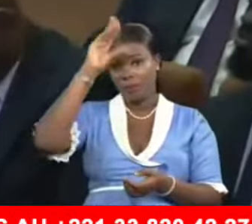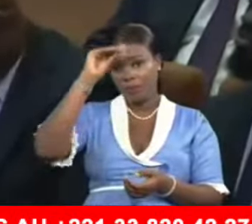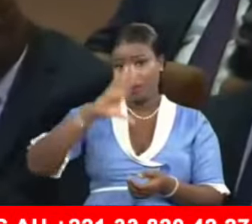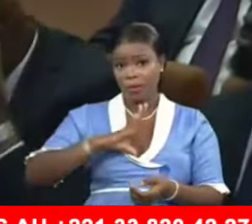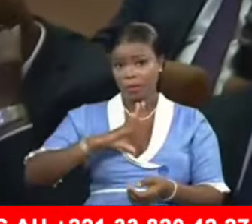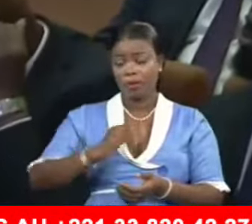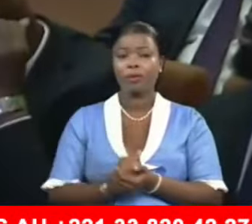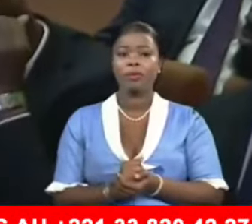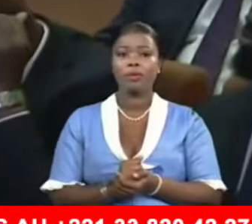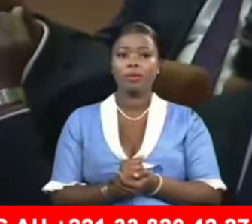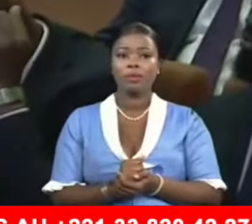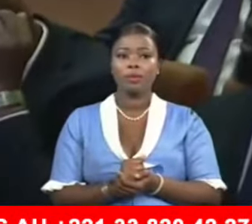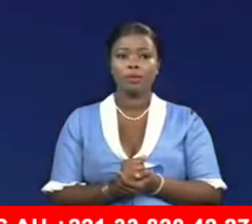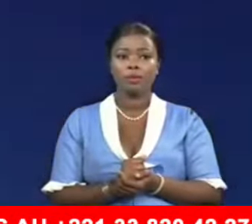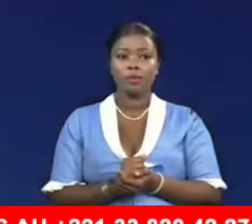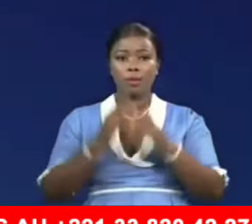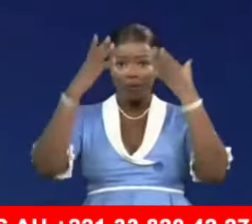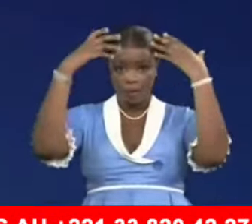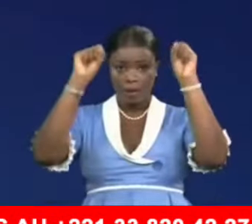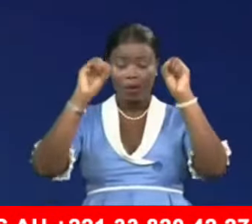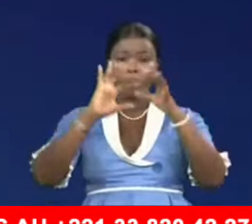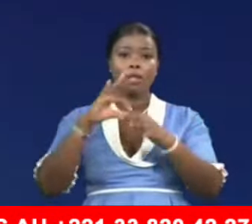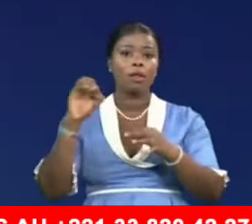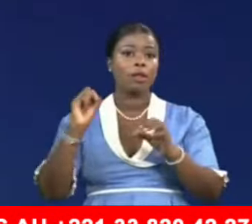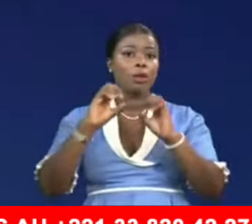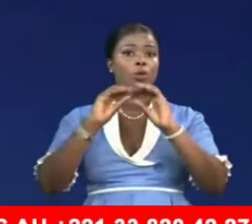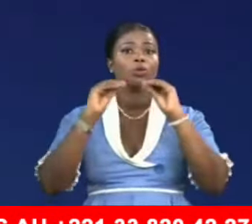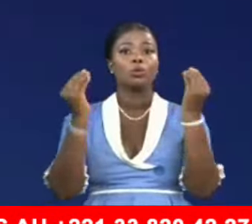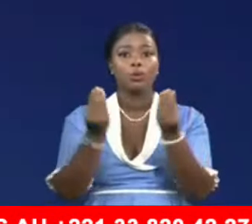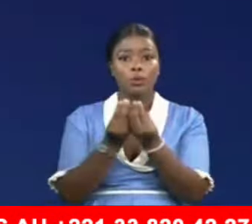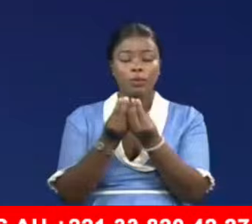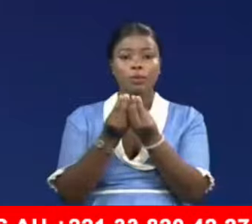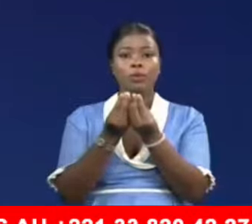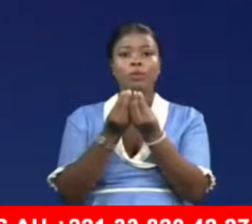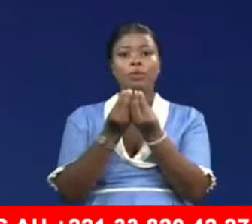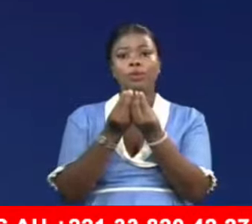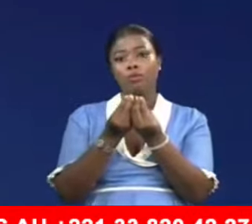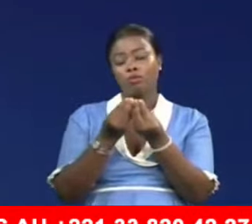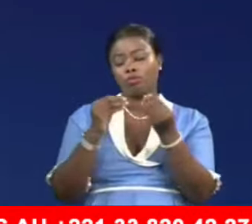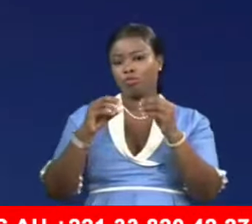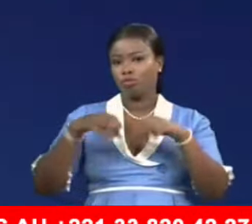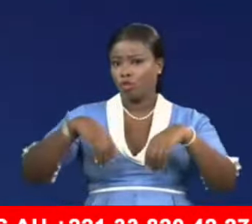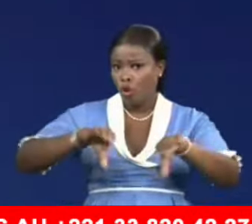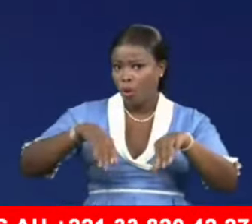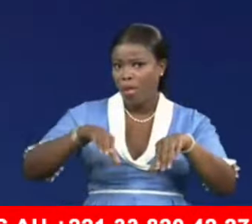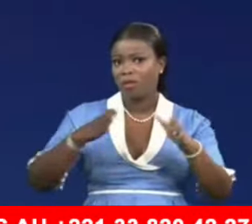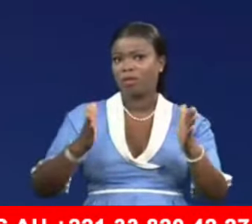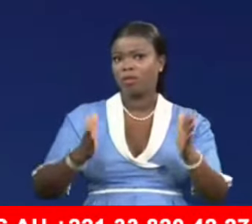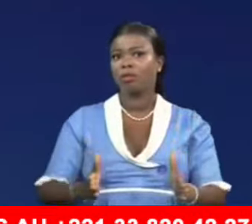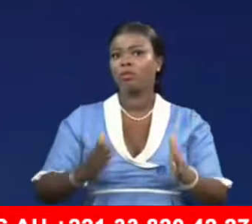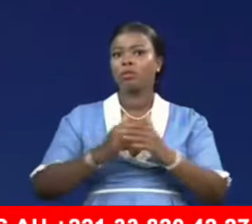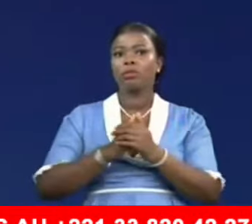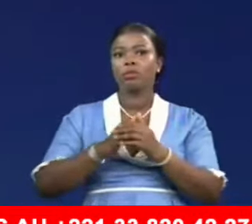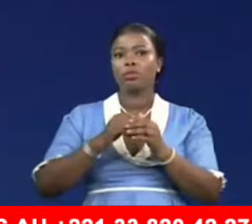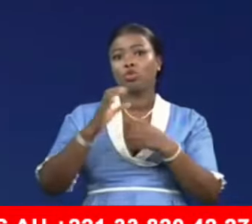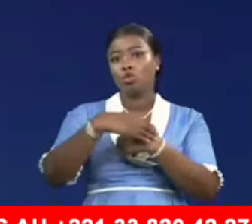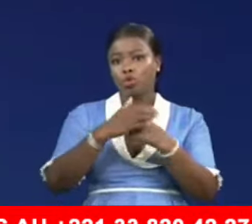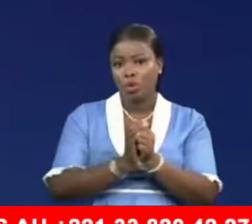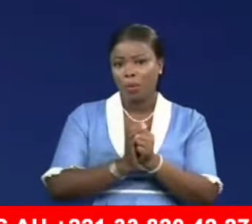Messieurs les Présidents des organisations patronales des organisations des commerçants des chambres consulières et chambres des